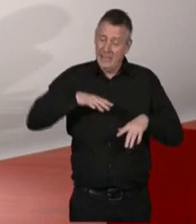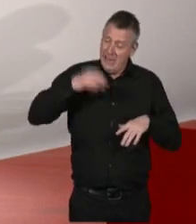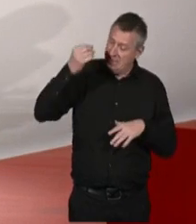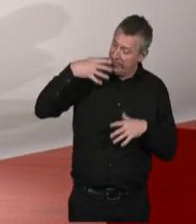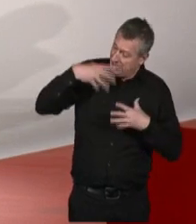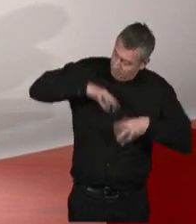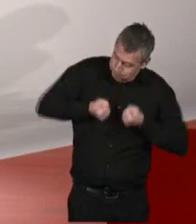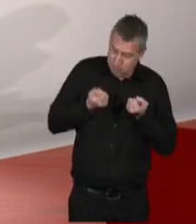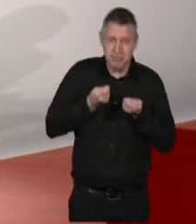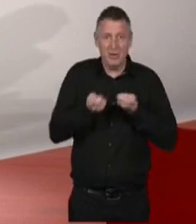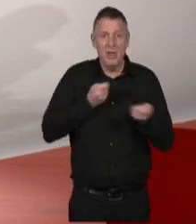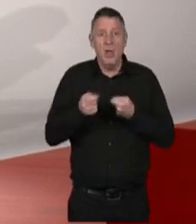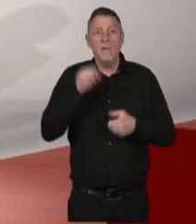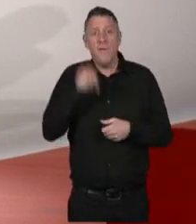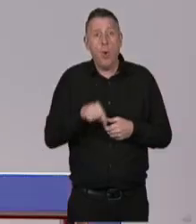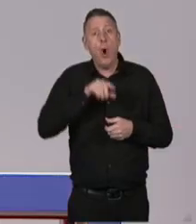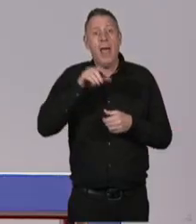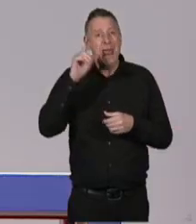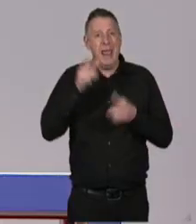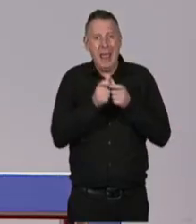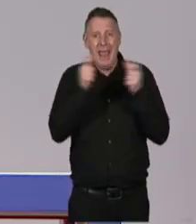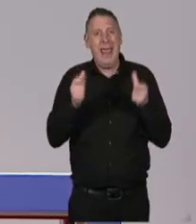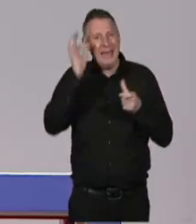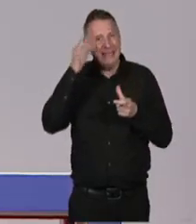une gaulliste à l'Élysée.